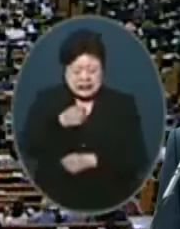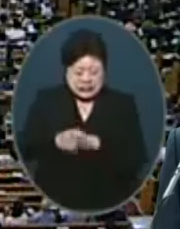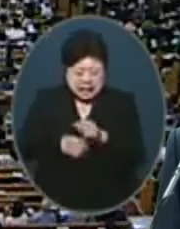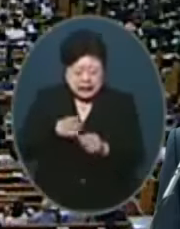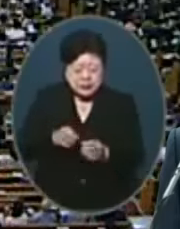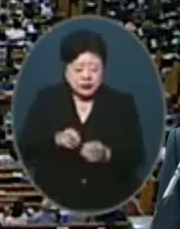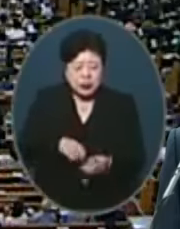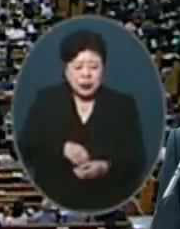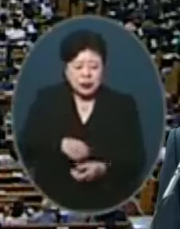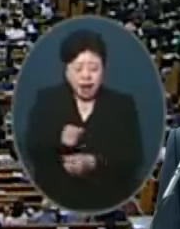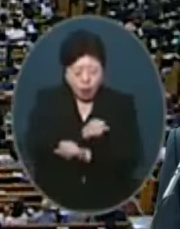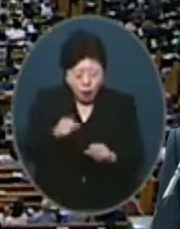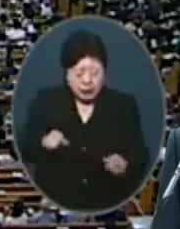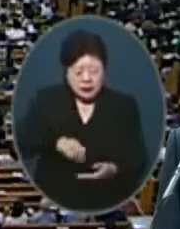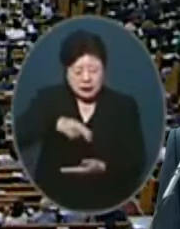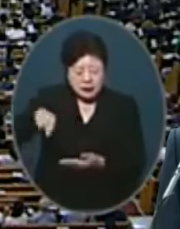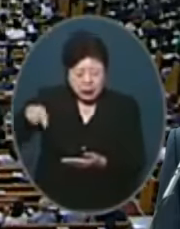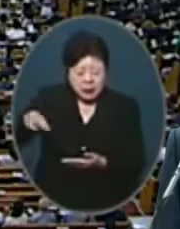동안 광야에서